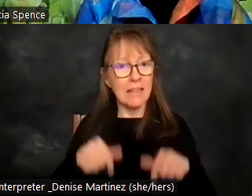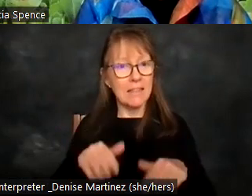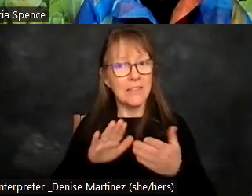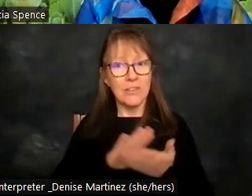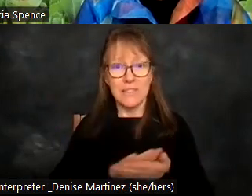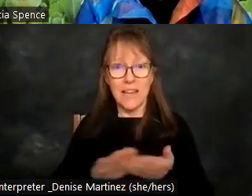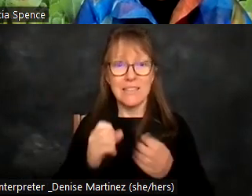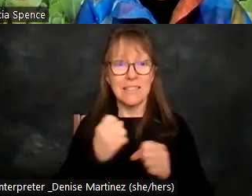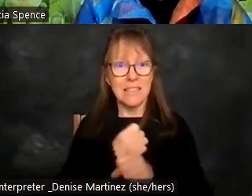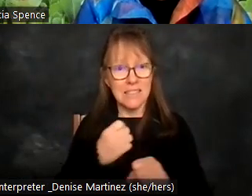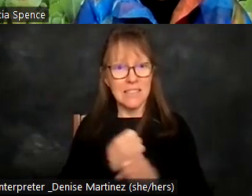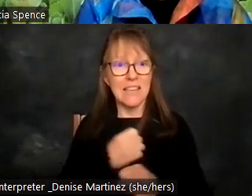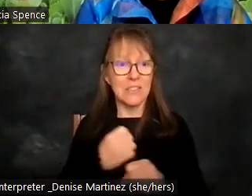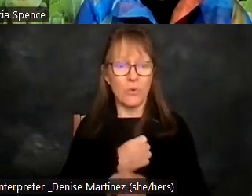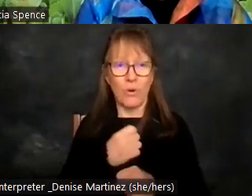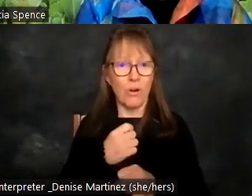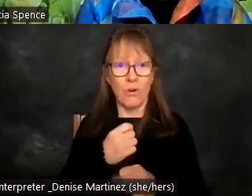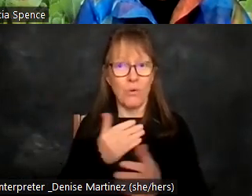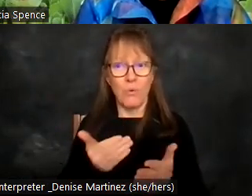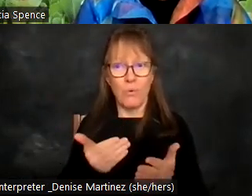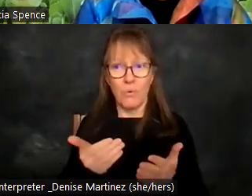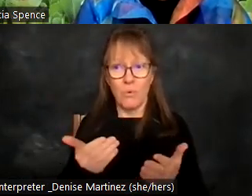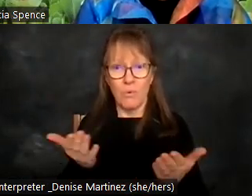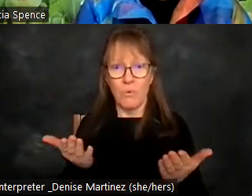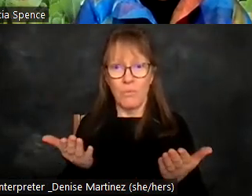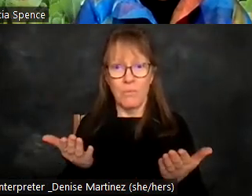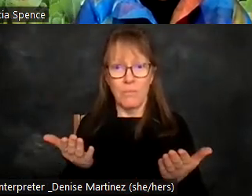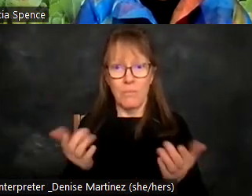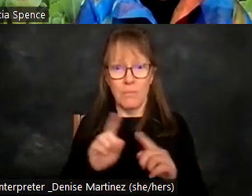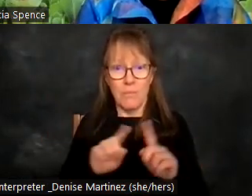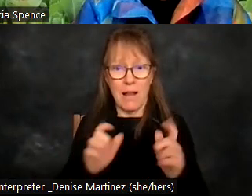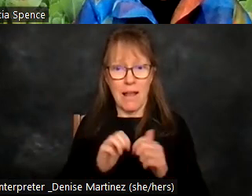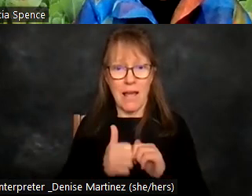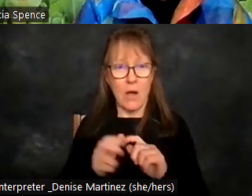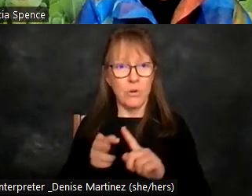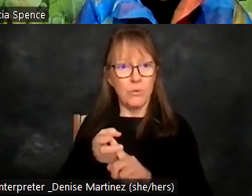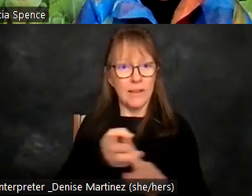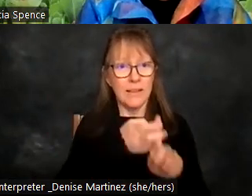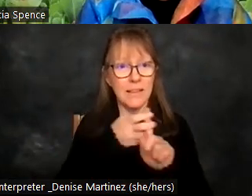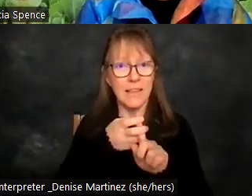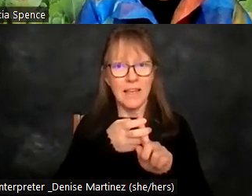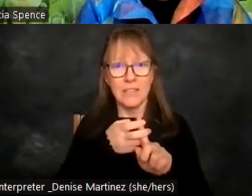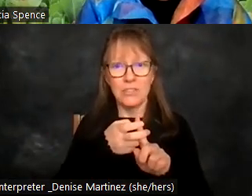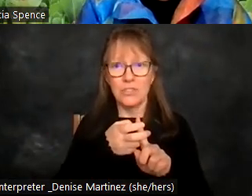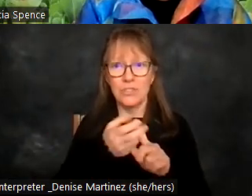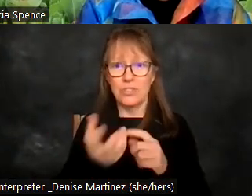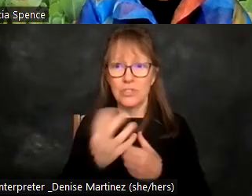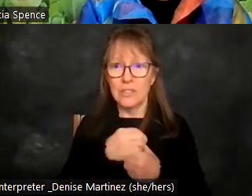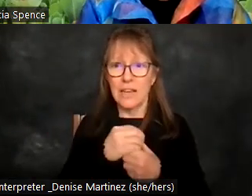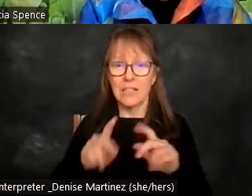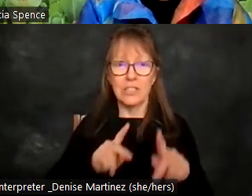Et c'est une statistique, mais qui j'ai nous engagé le monde, qui j'ai ça a fonctionné.